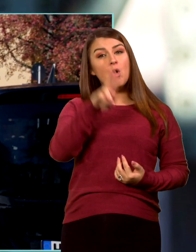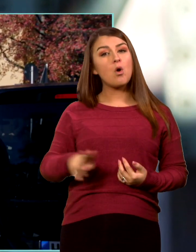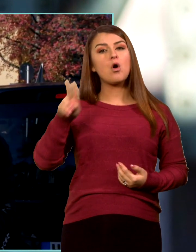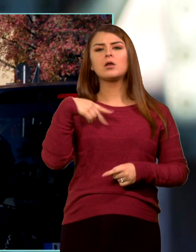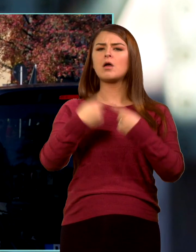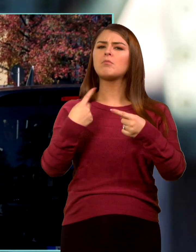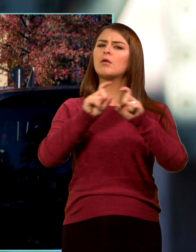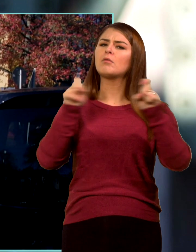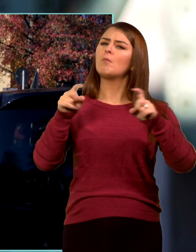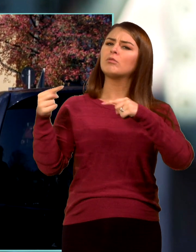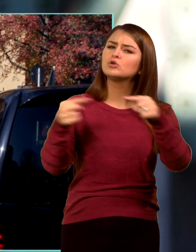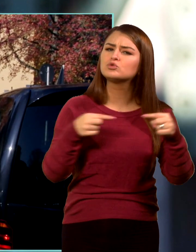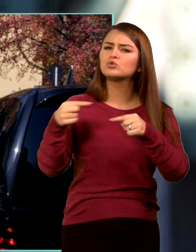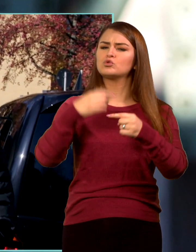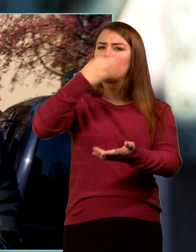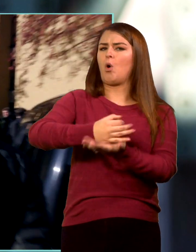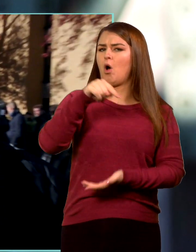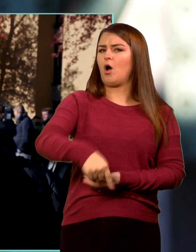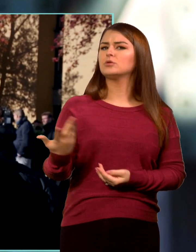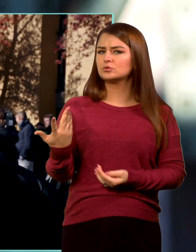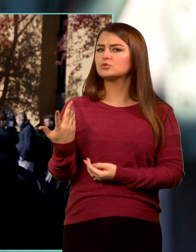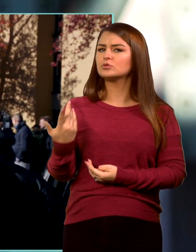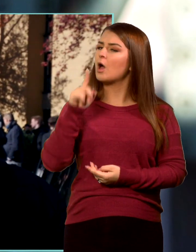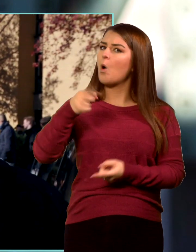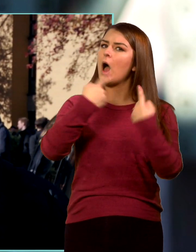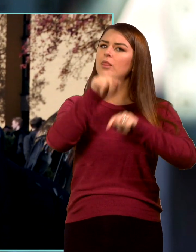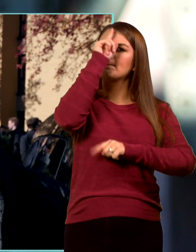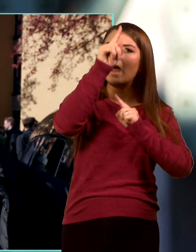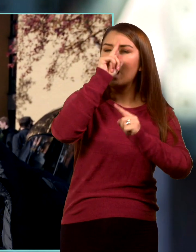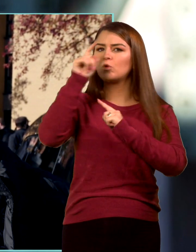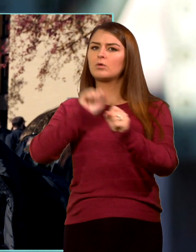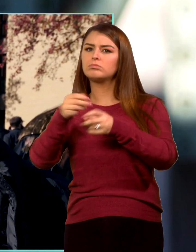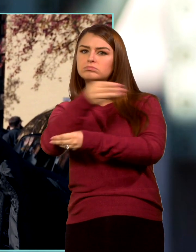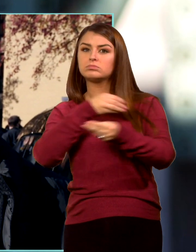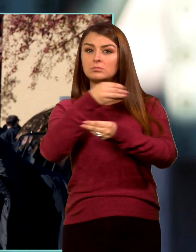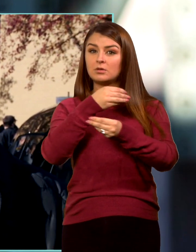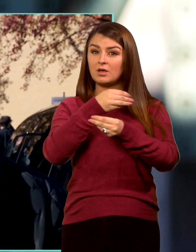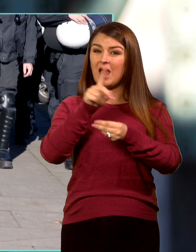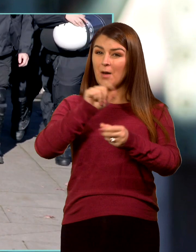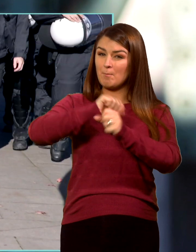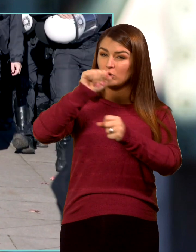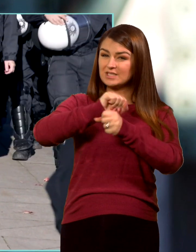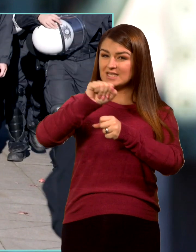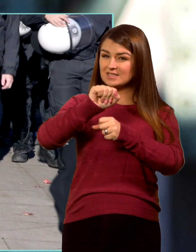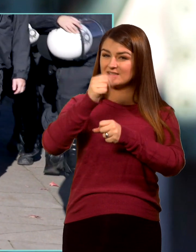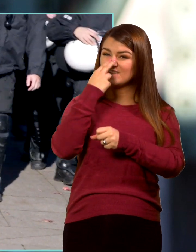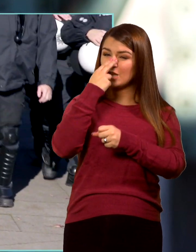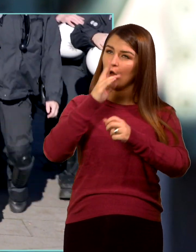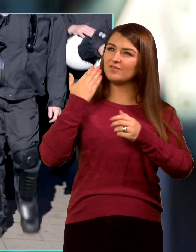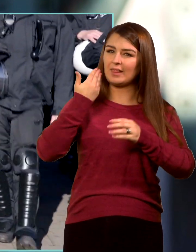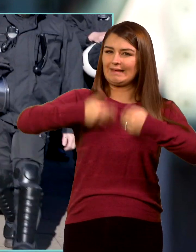für Diskussion, Streit und ja, auch andere Meinungen sich anhören können. Ich frage mich, wie weit darf Protest gehen?